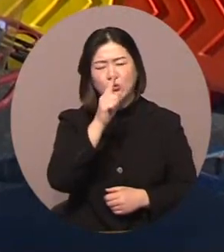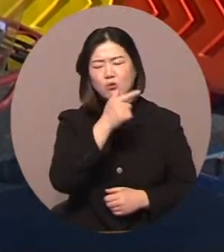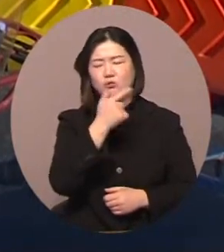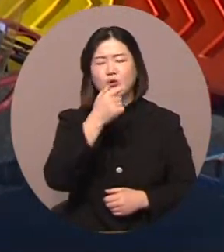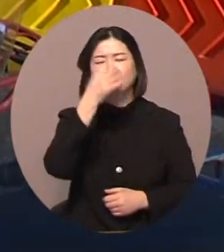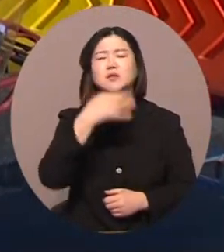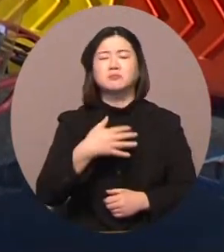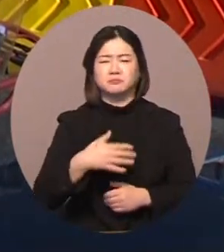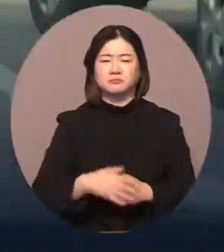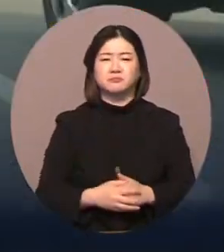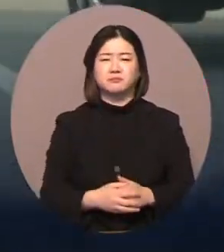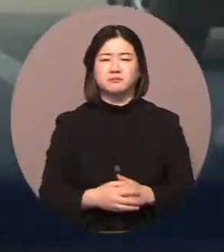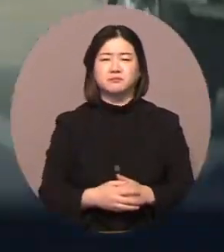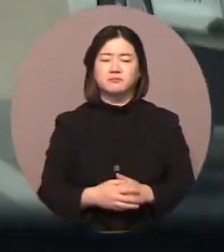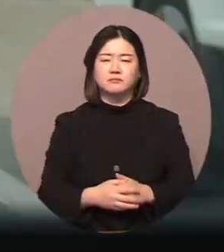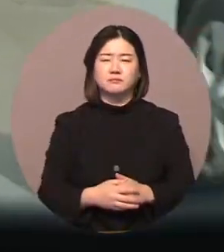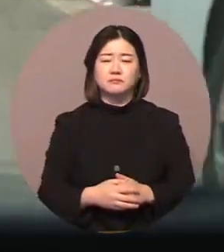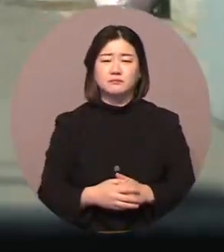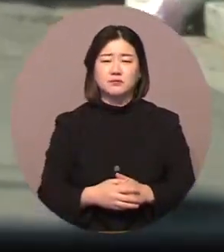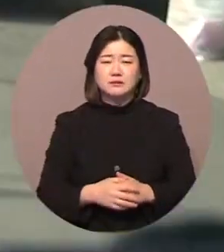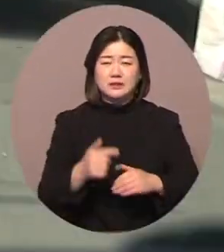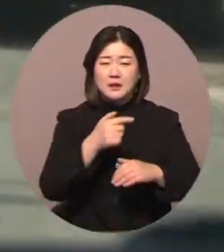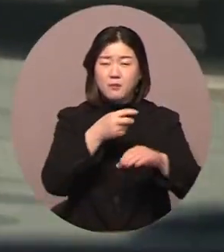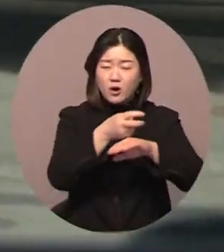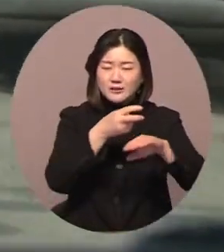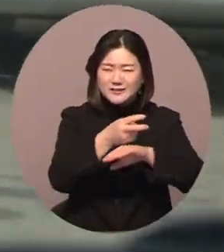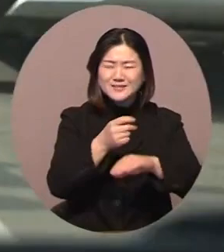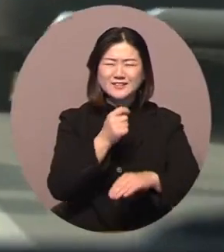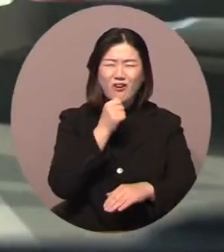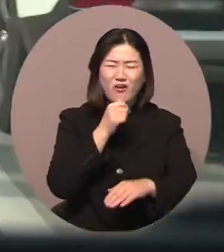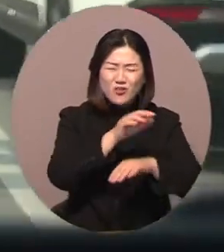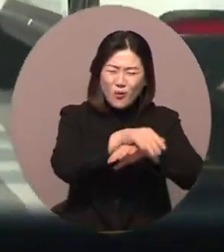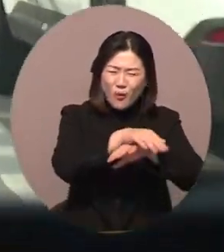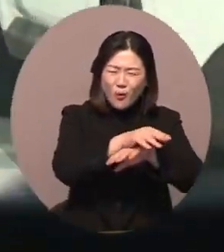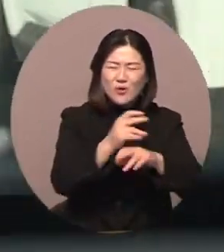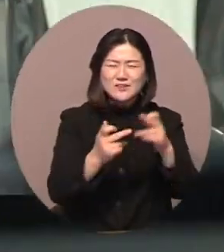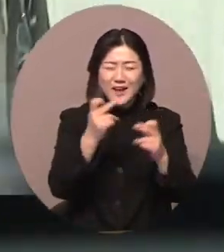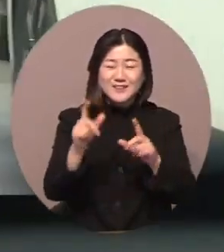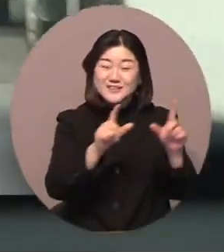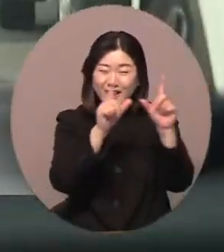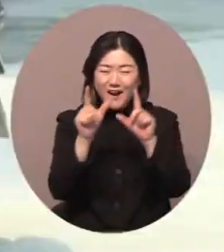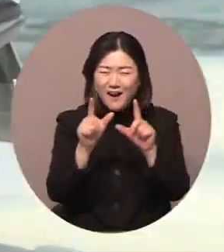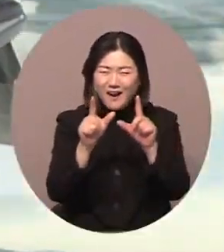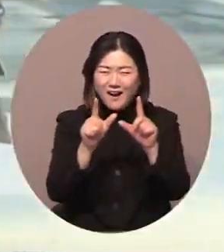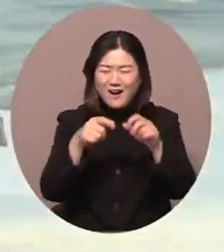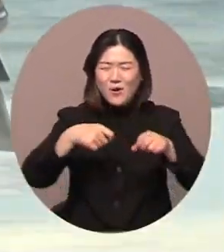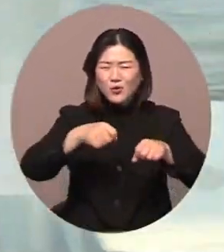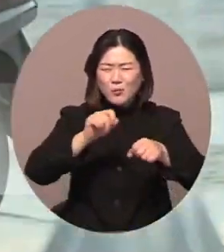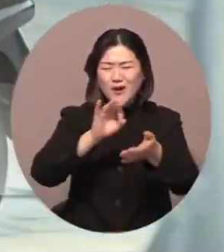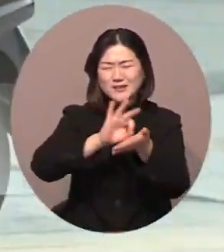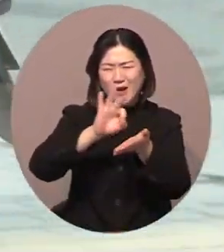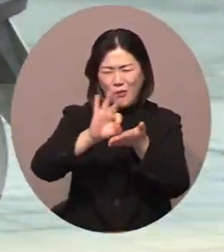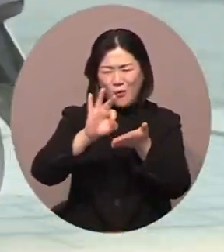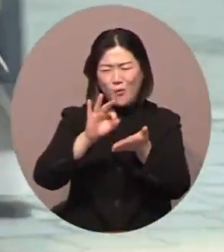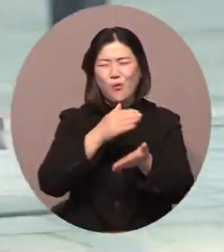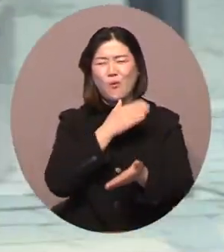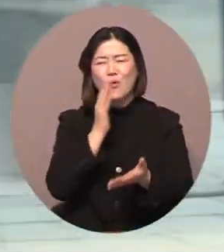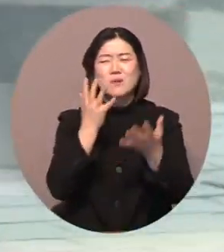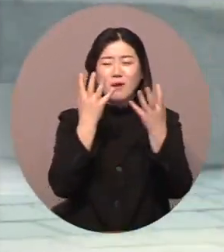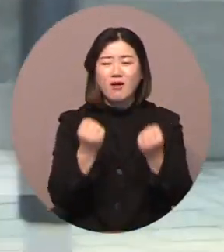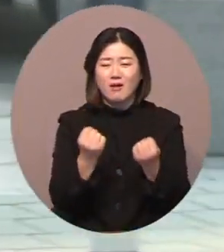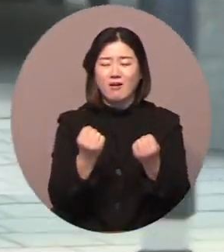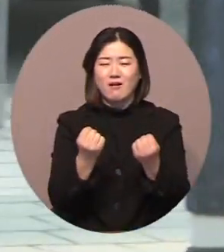신고하기 엄청나게 힘이 들죠. 특히 대중교통이 적은 농촌이나 산간에서는 이륜차를 사용하는 어르신들이